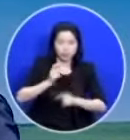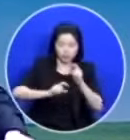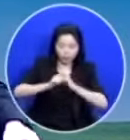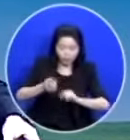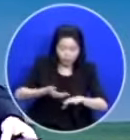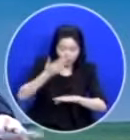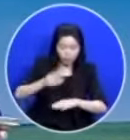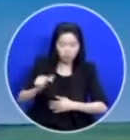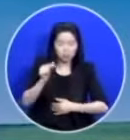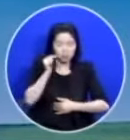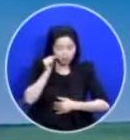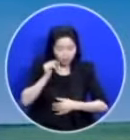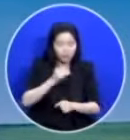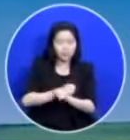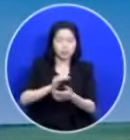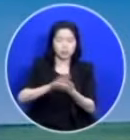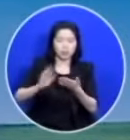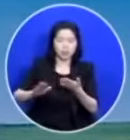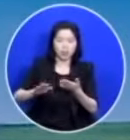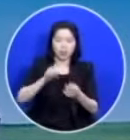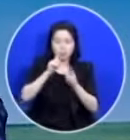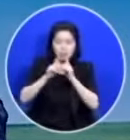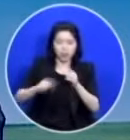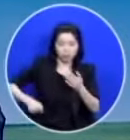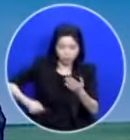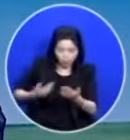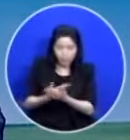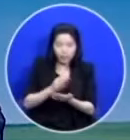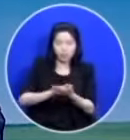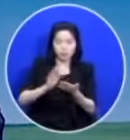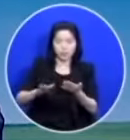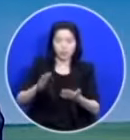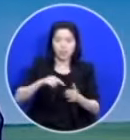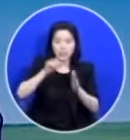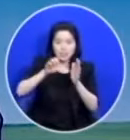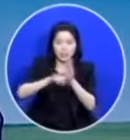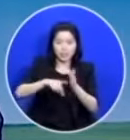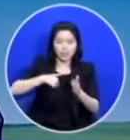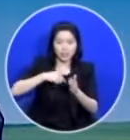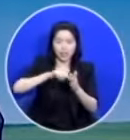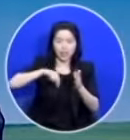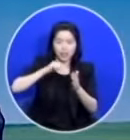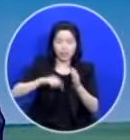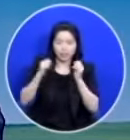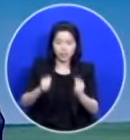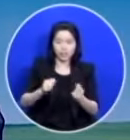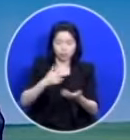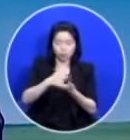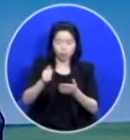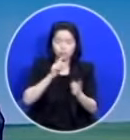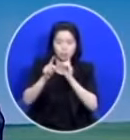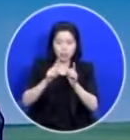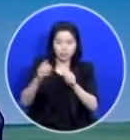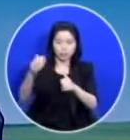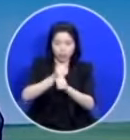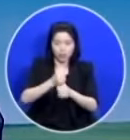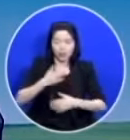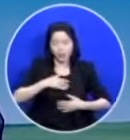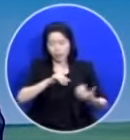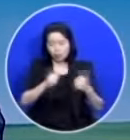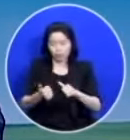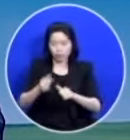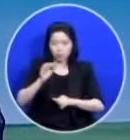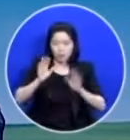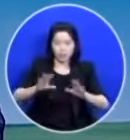하겠습니다라고 얘기했던 것 회개합니다이 시간 내 안에 계신 예수님 주의 말씀을 붙잡습니다 나는 죽었습니다